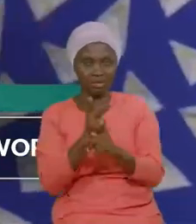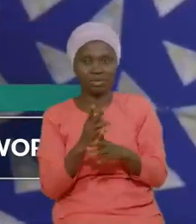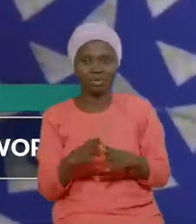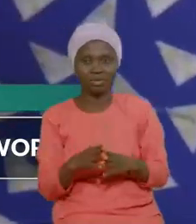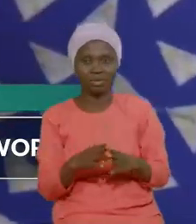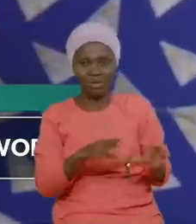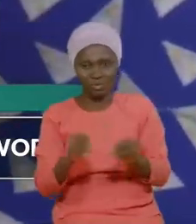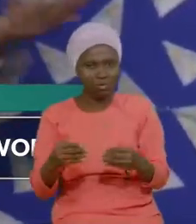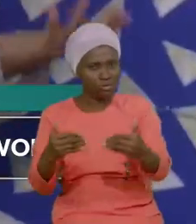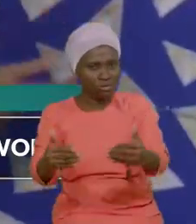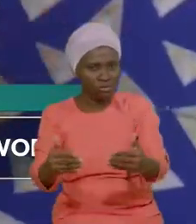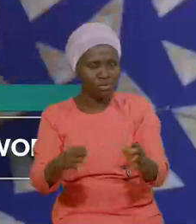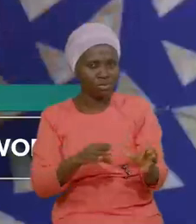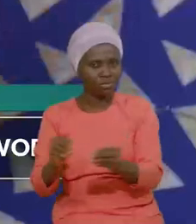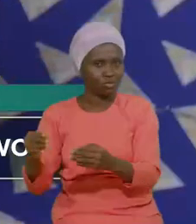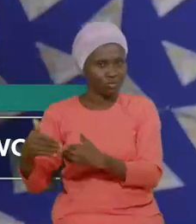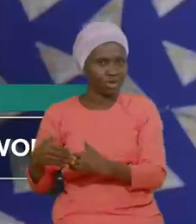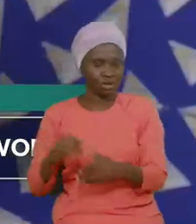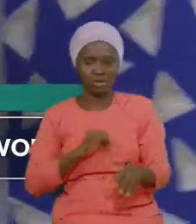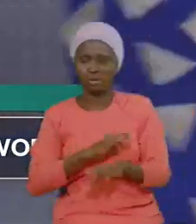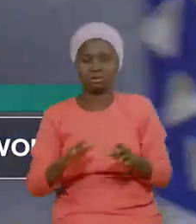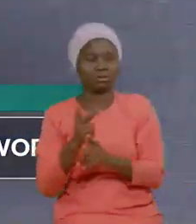Tu montes, tu descends, je m'en fous.